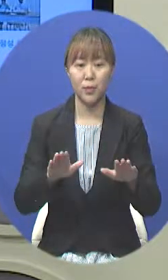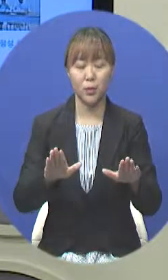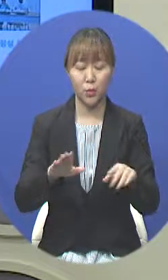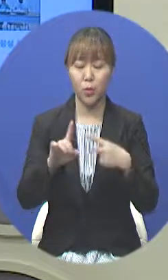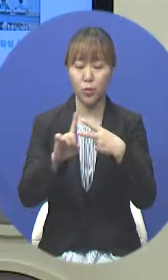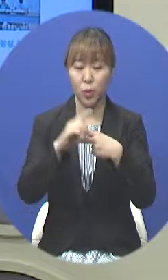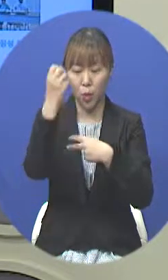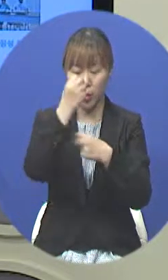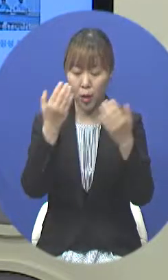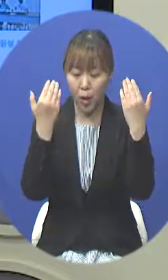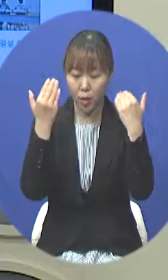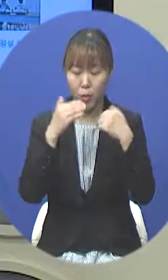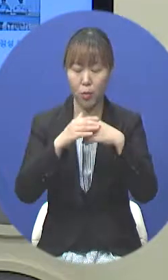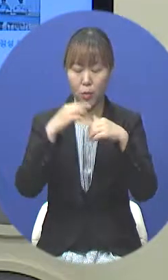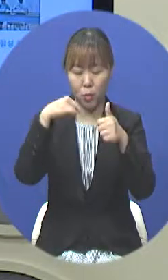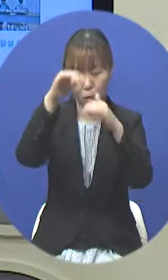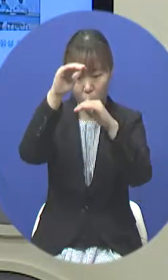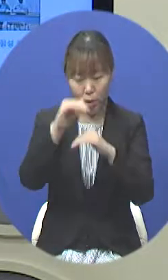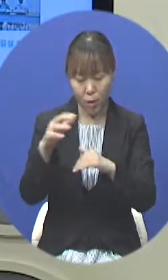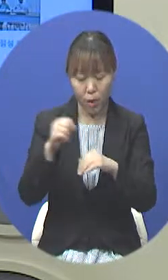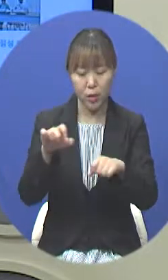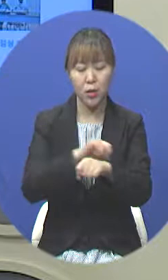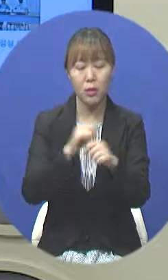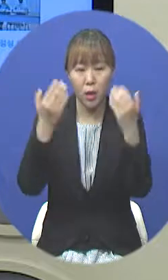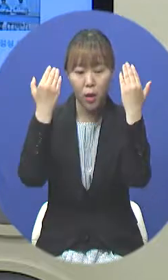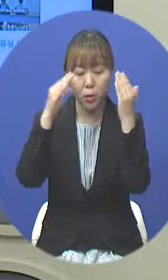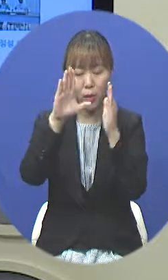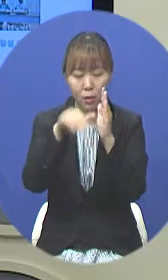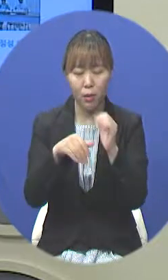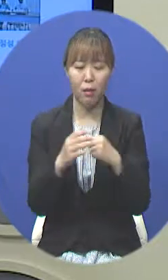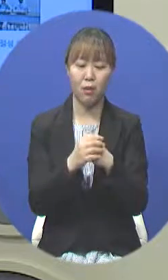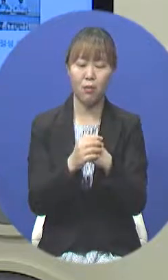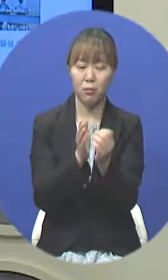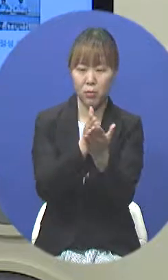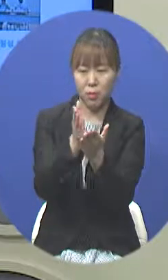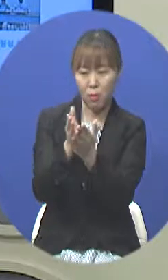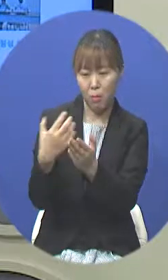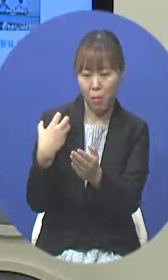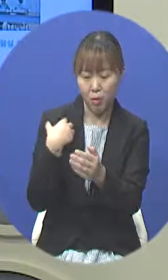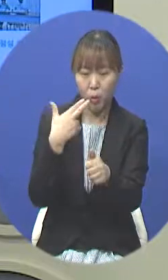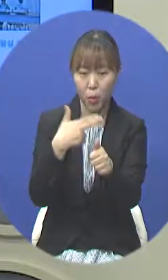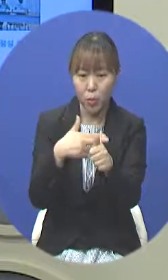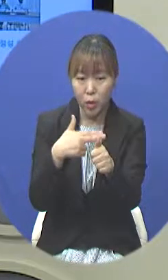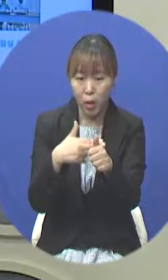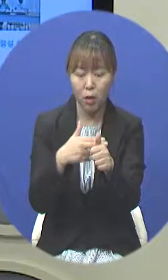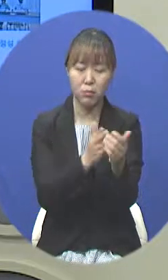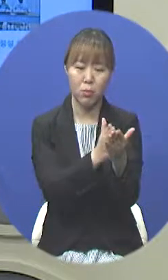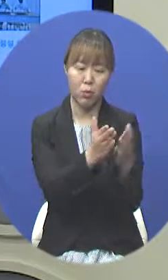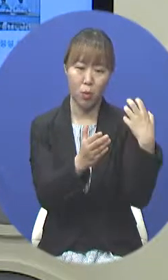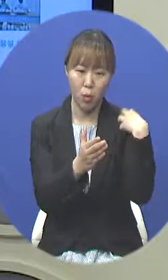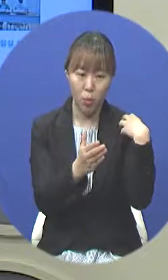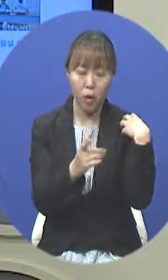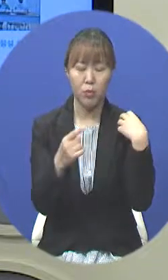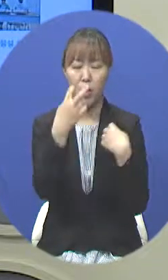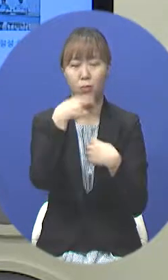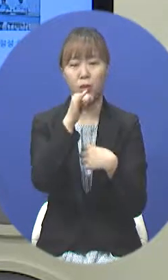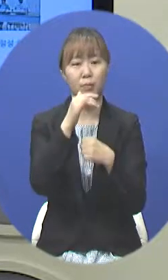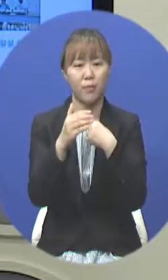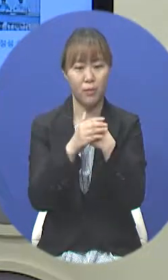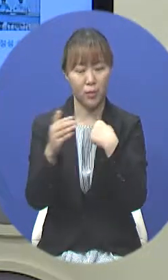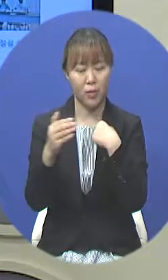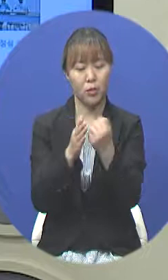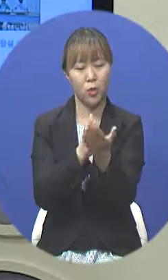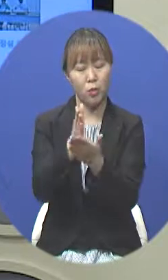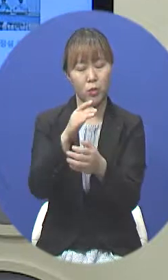현재 중 고등학교 교육과정을 운영하는 특수학교 의 경우 진로 보장 보직을 맡은 교사가 진로 전담 교사를 겸하고 있어